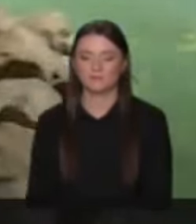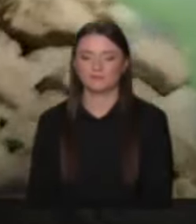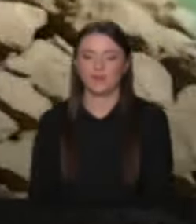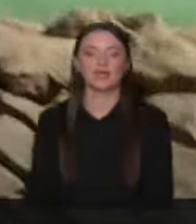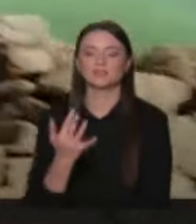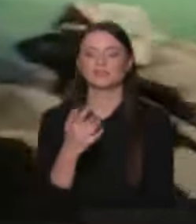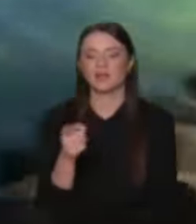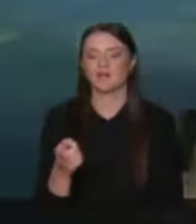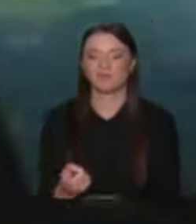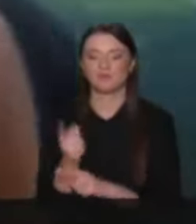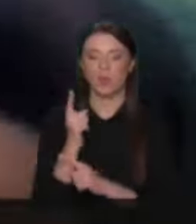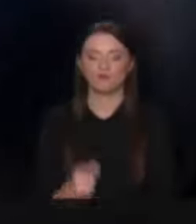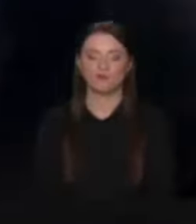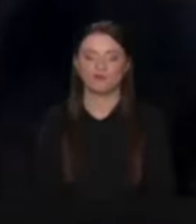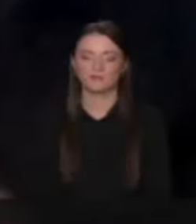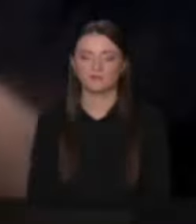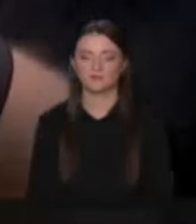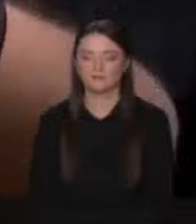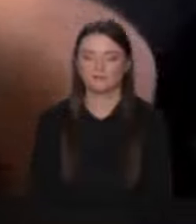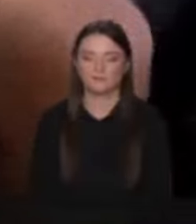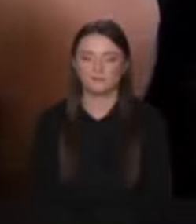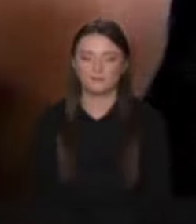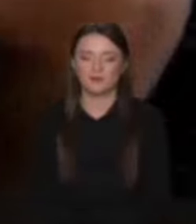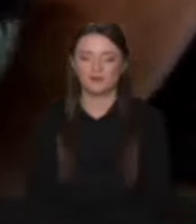Скільки ви зловили за сьогодні?